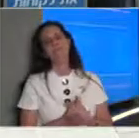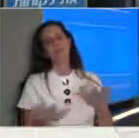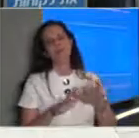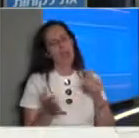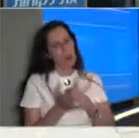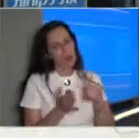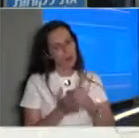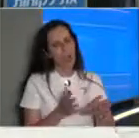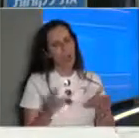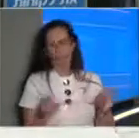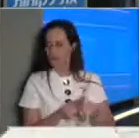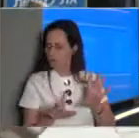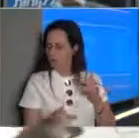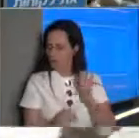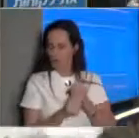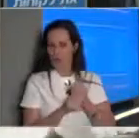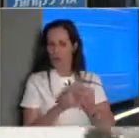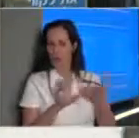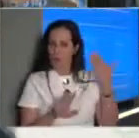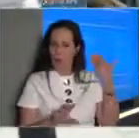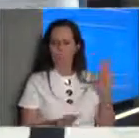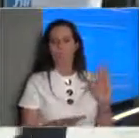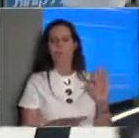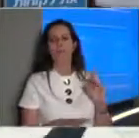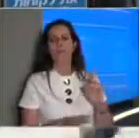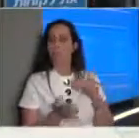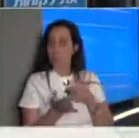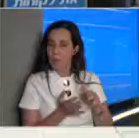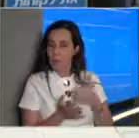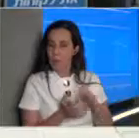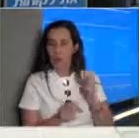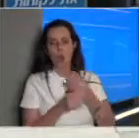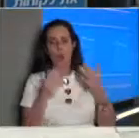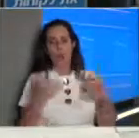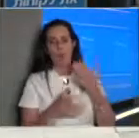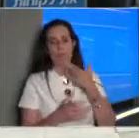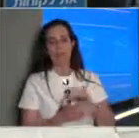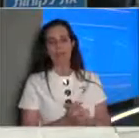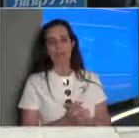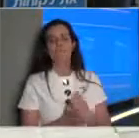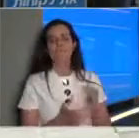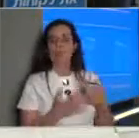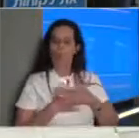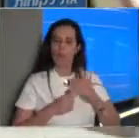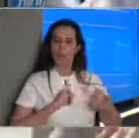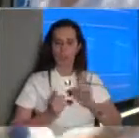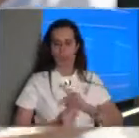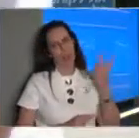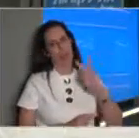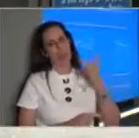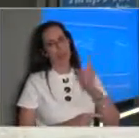והממשלה תמשיך ככה באותו התנהגות שהתנהגנו בהמשך שעבר, ונמשיך לעשות רק טוב לעם ישראל, ולאהוב אחד את השני